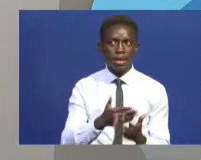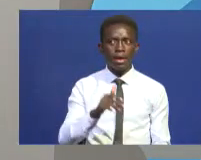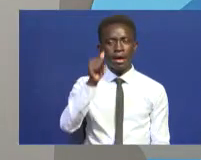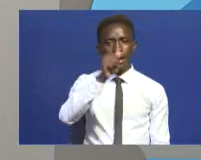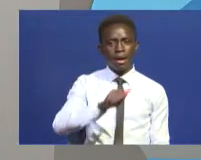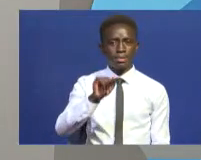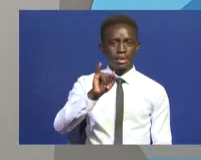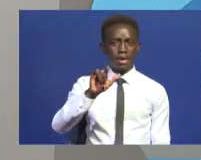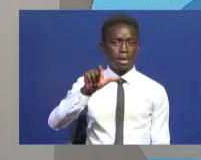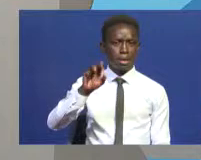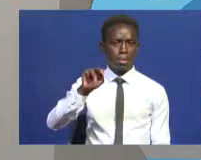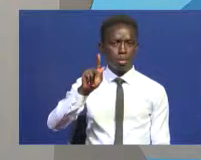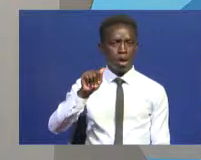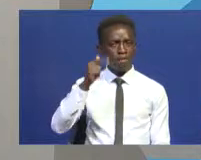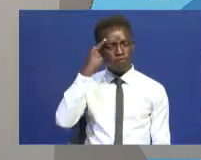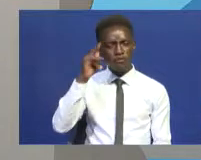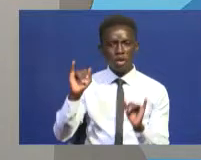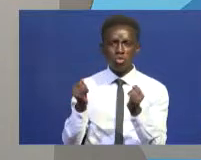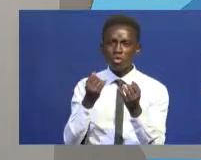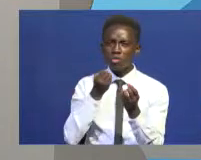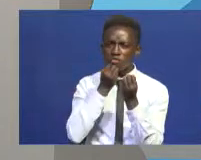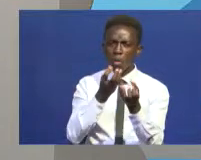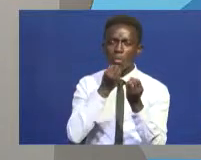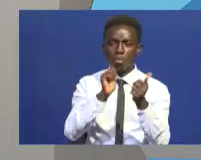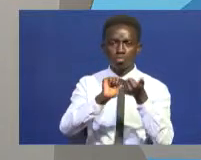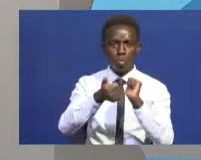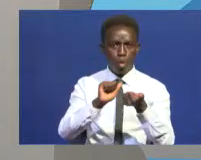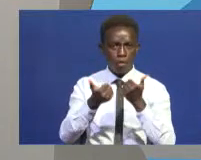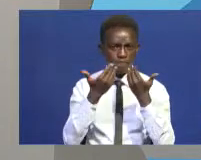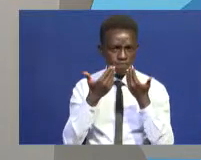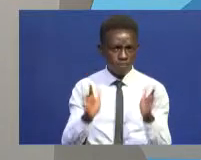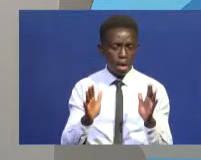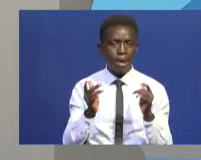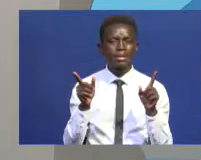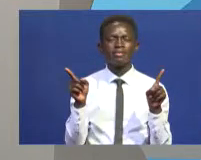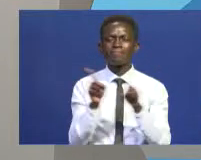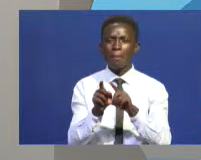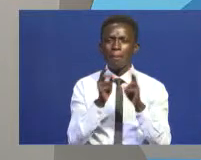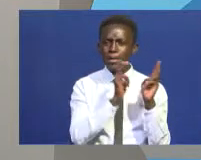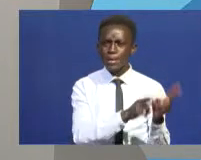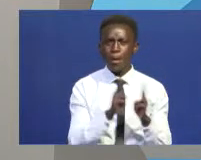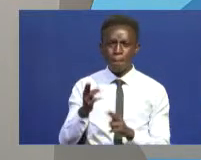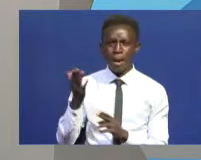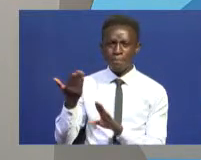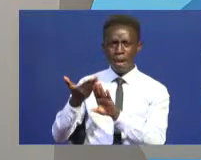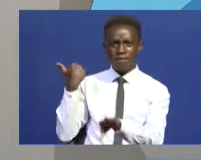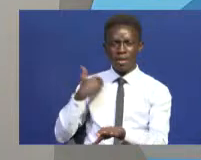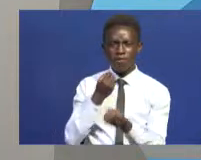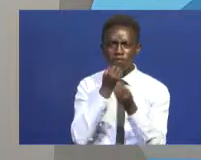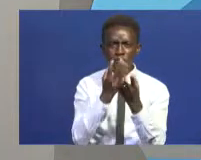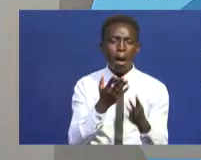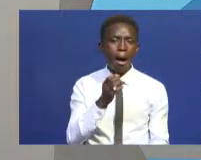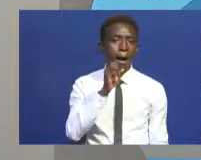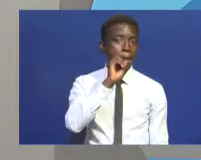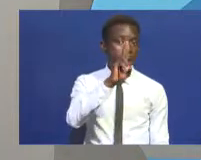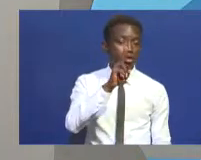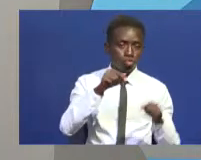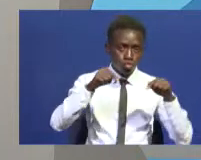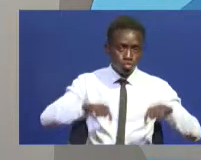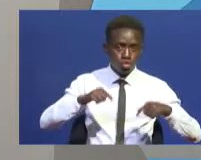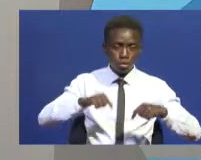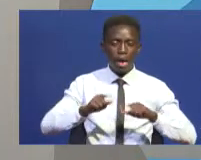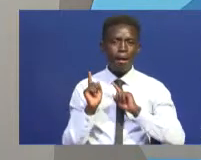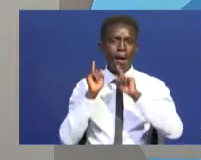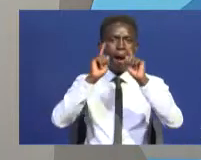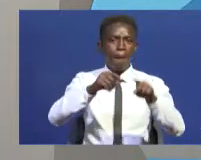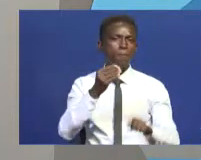Afai Lemoka kwa taarifa hizo za michezo. Na mtazamaji, kama alivyokuarifu ni kwamba Manchester United leo watakuwa